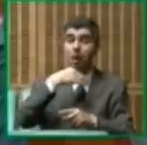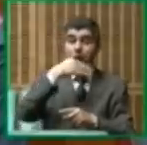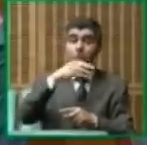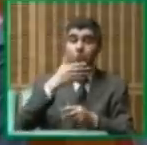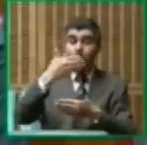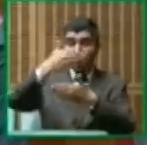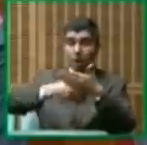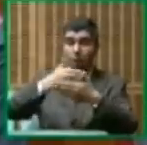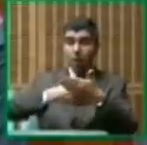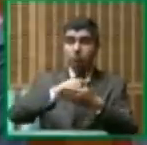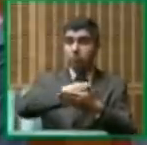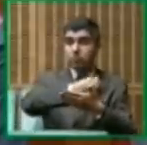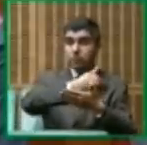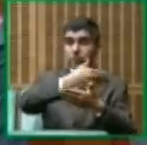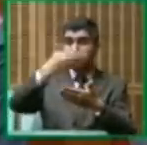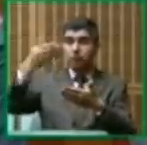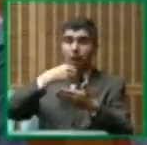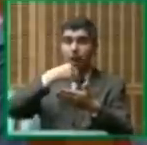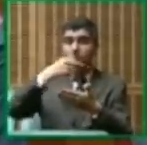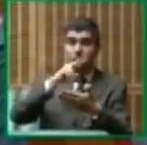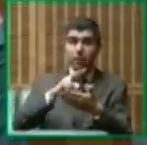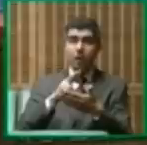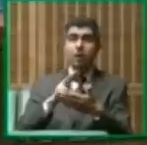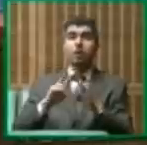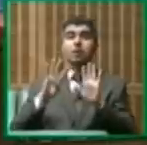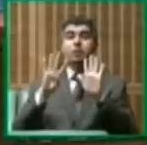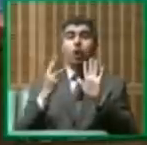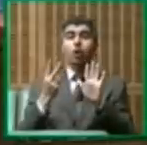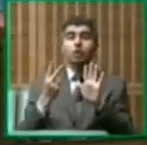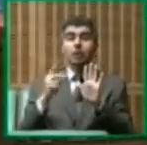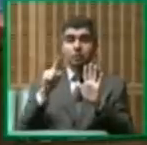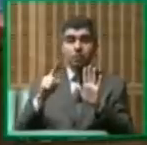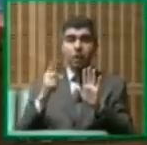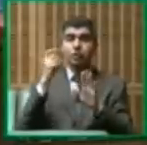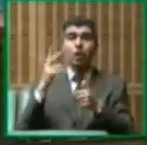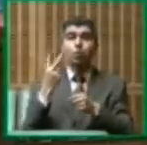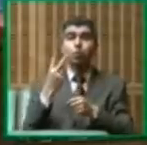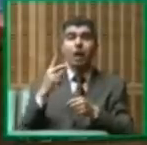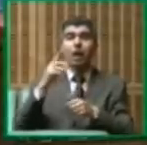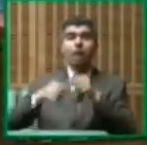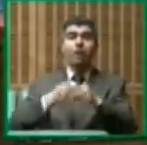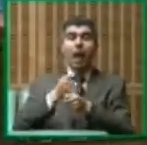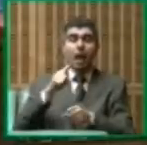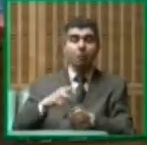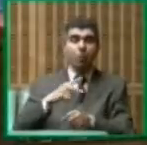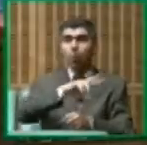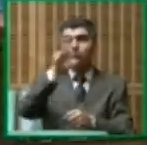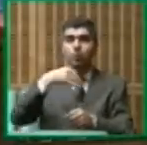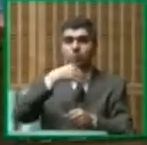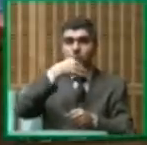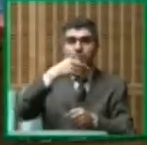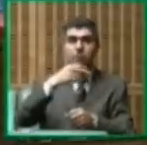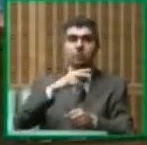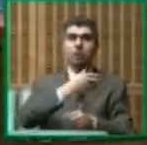الملك سيد رئيس الحكومة يوم 28 فبراير 2014، واللي كتأكد على واحد مجموعة من